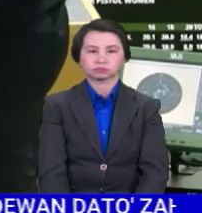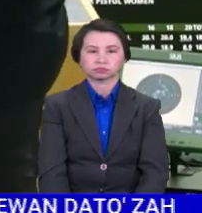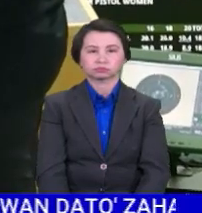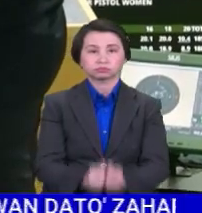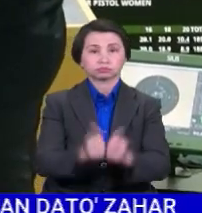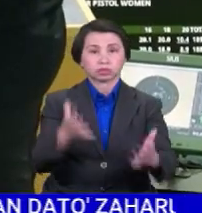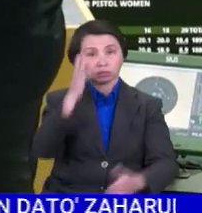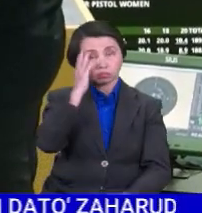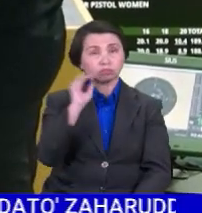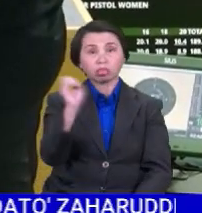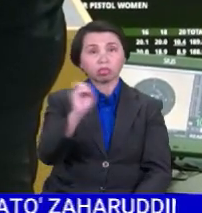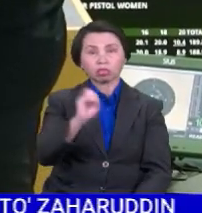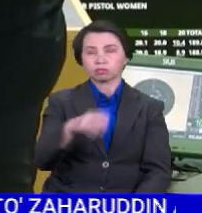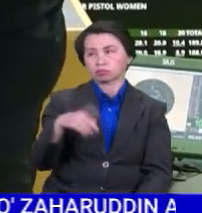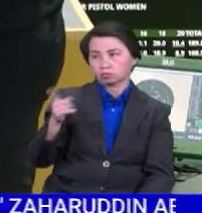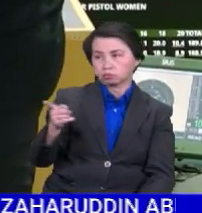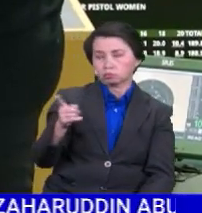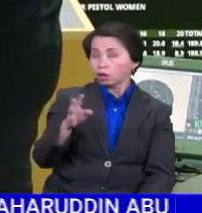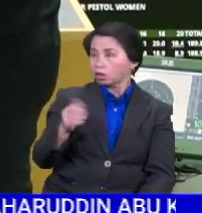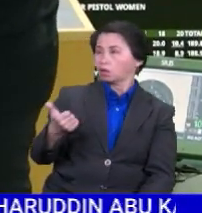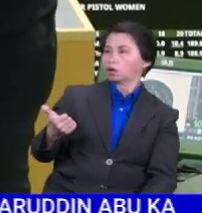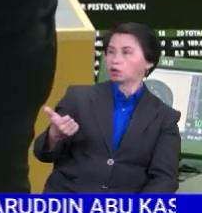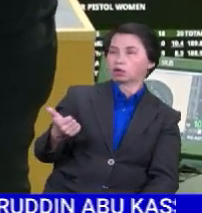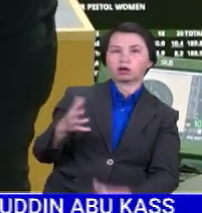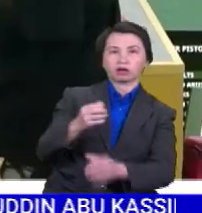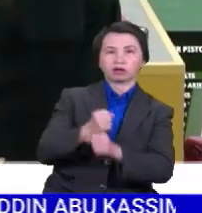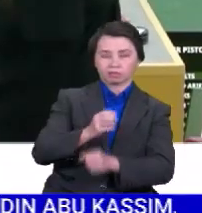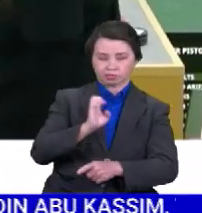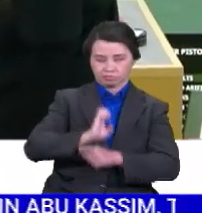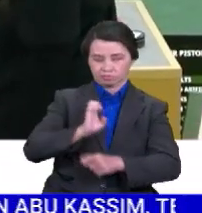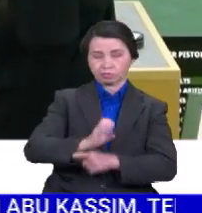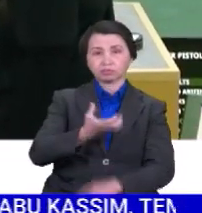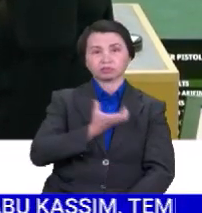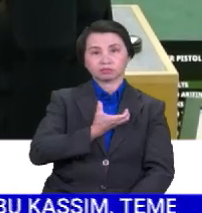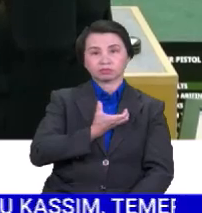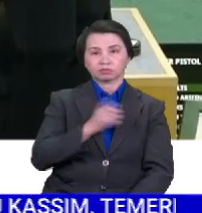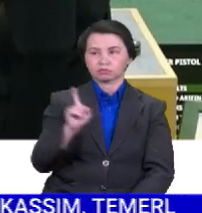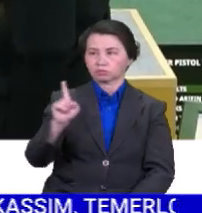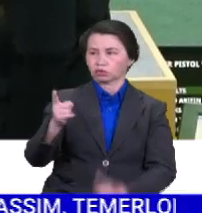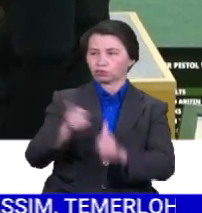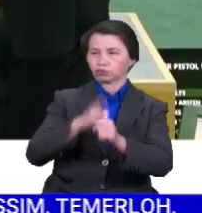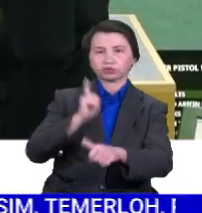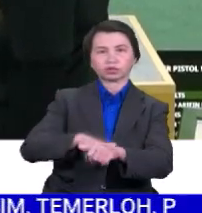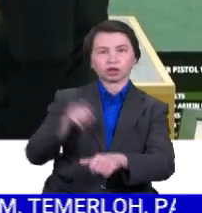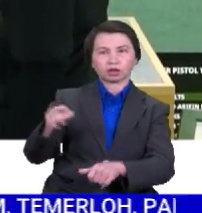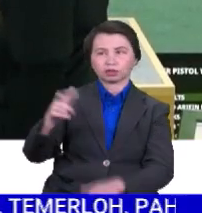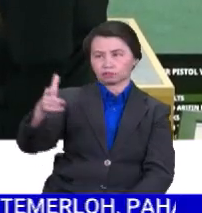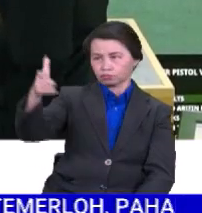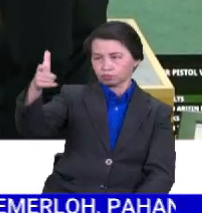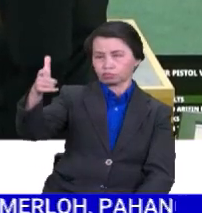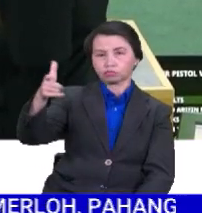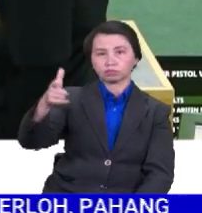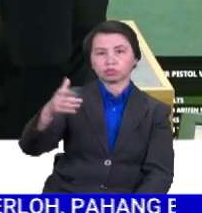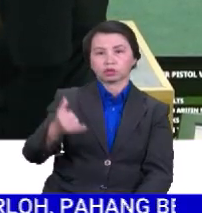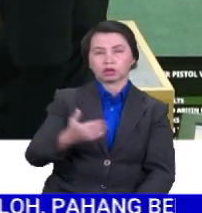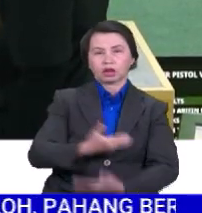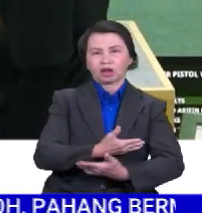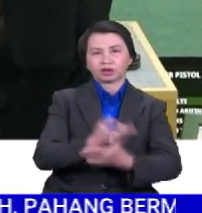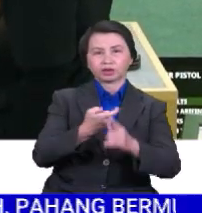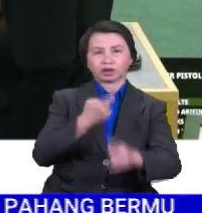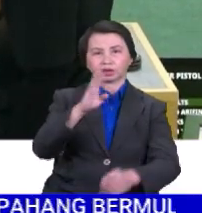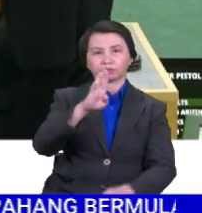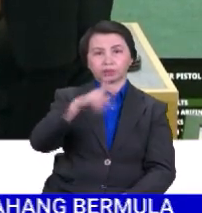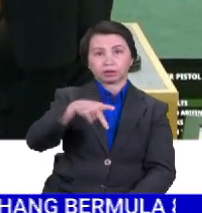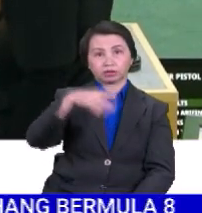Tanpa pengamalan luas, Syasha mencipta kejutan memenangi pingat emas acara tersebut pada penampilan sulungnya di Sukan SEA siang tadi. Anak kelahiran Batu